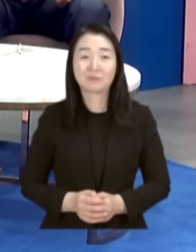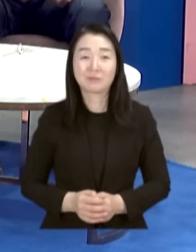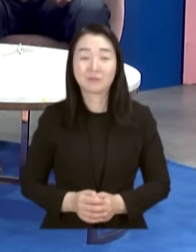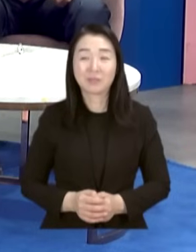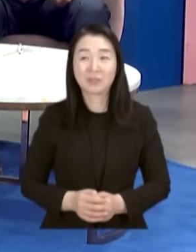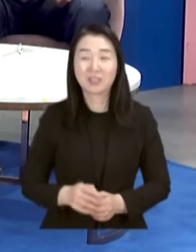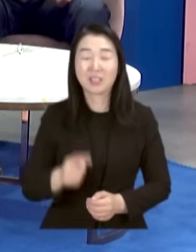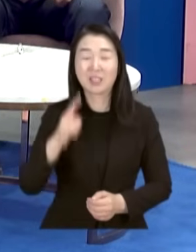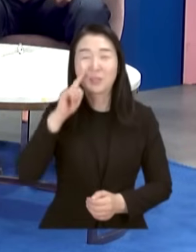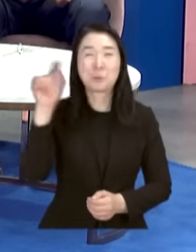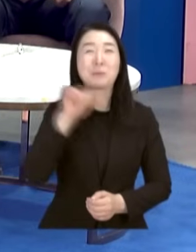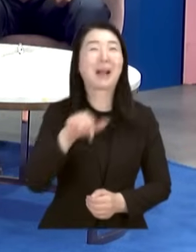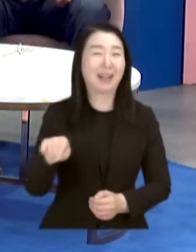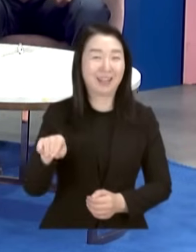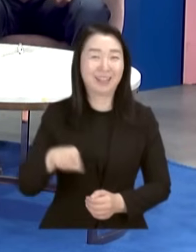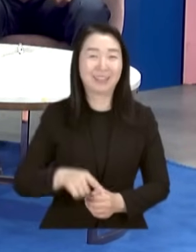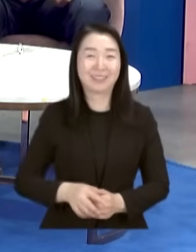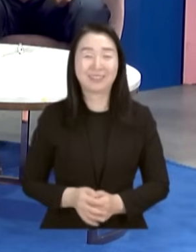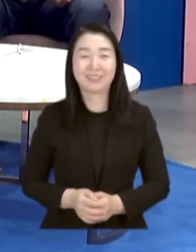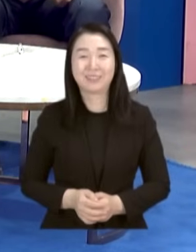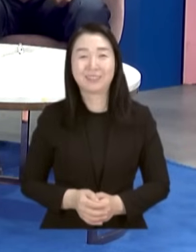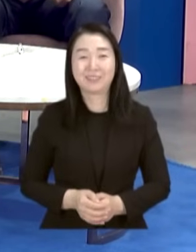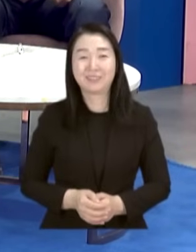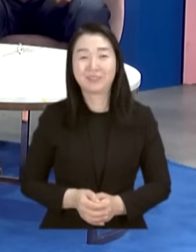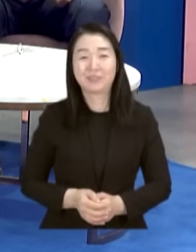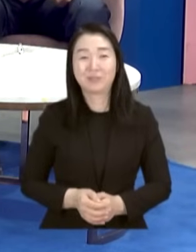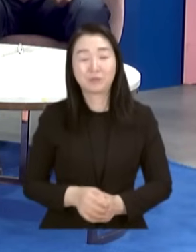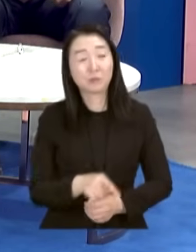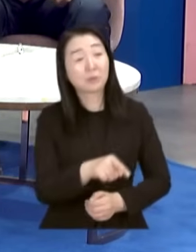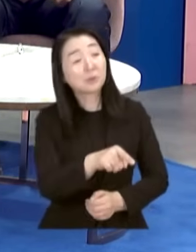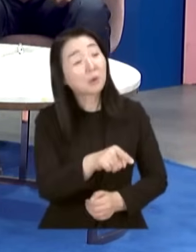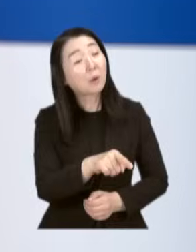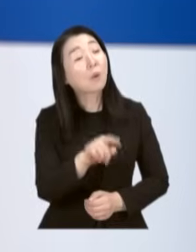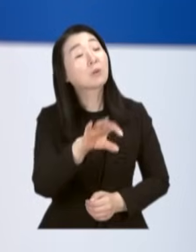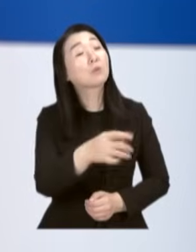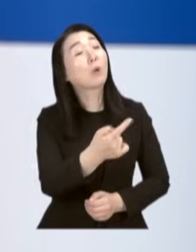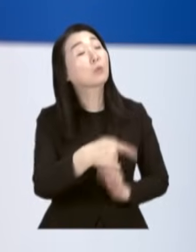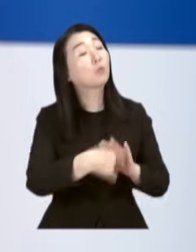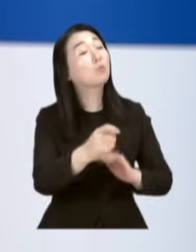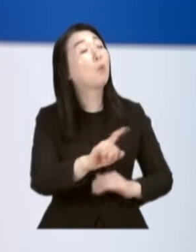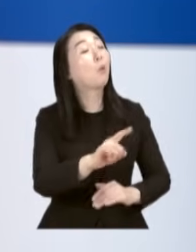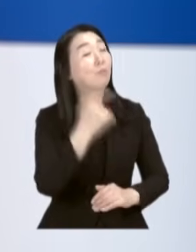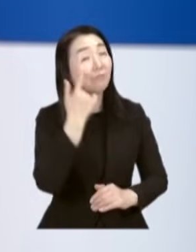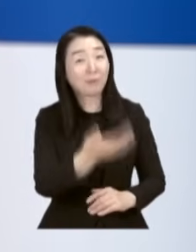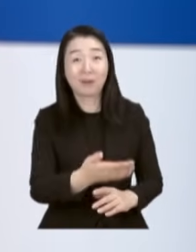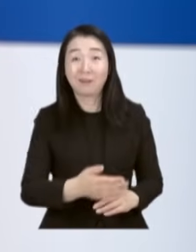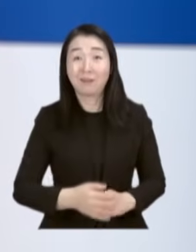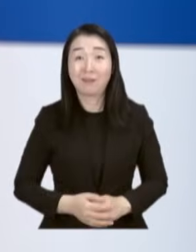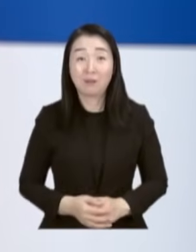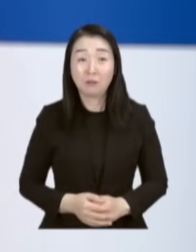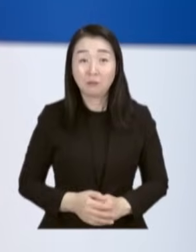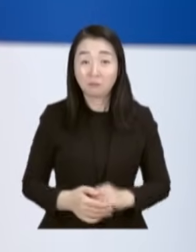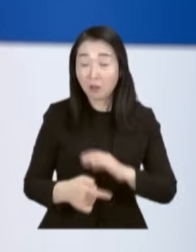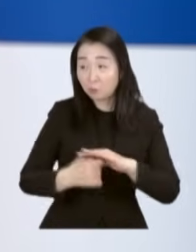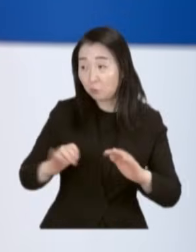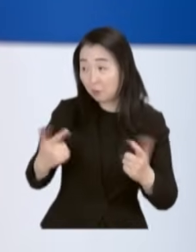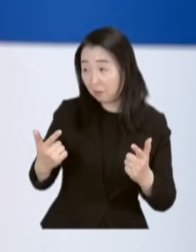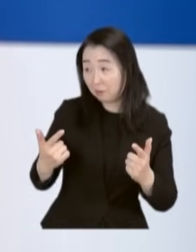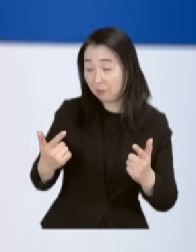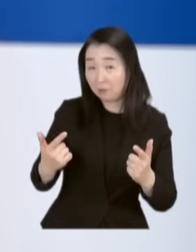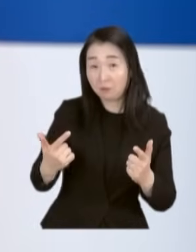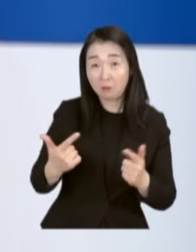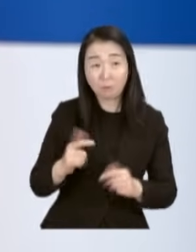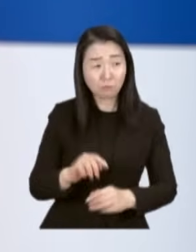딱 눈치가 9단이야. 그러겠죠. 너 어디서 온 도둑놈이냐 딱 이래. 저